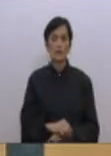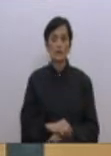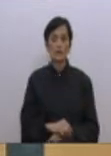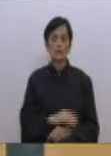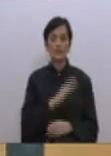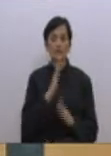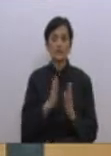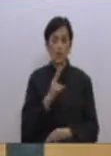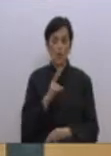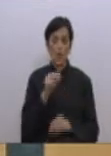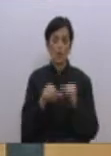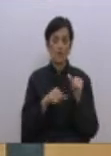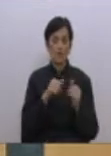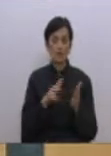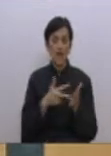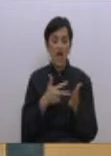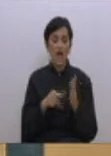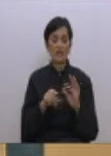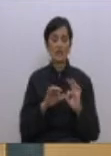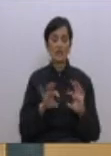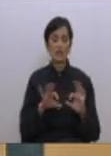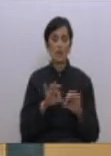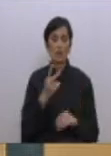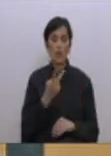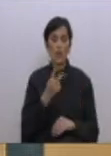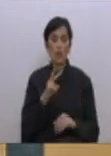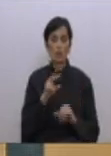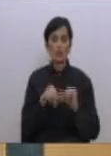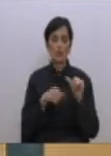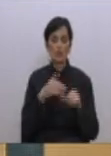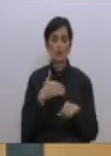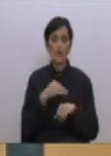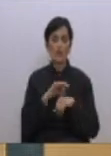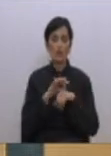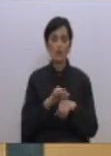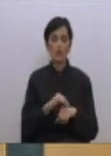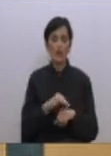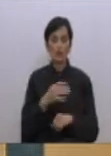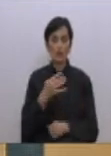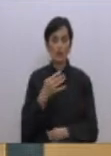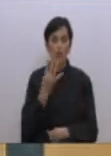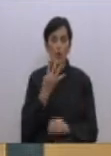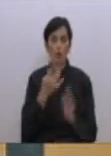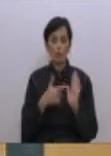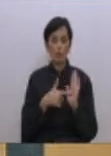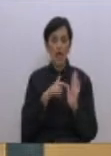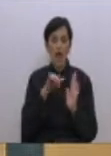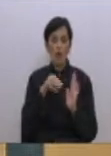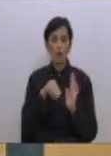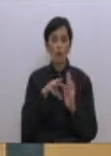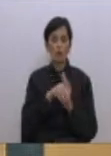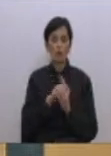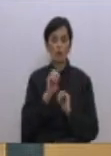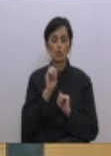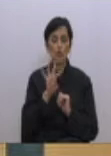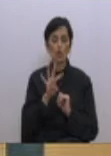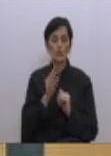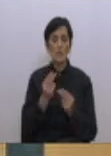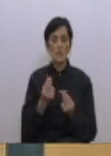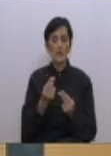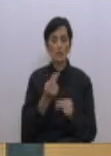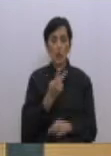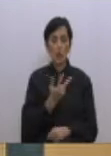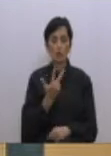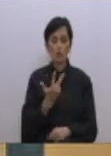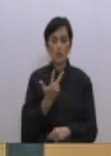ყველაზე მნიშვნელოვანი ალბათ. 2022 წელს ჩვენ ჩავატარეთ 47 აუდიტი, მათ შორის 14 ფინანსური,